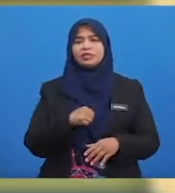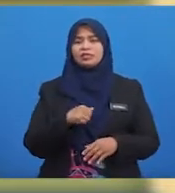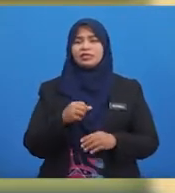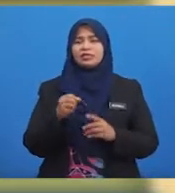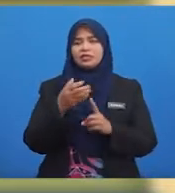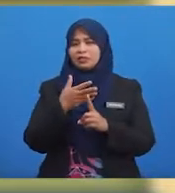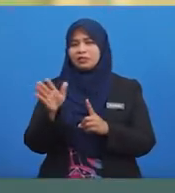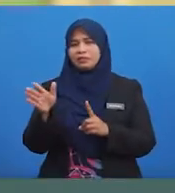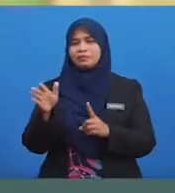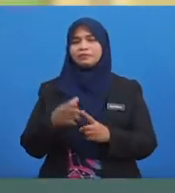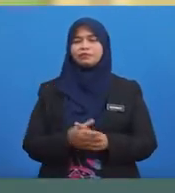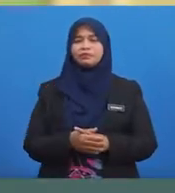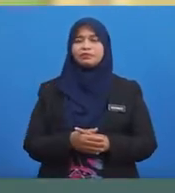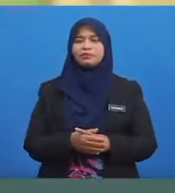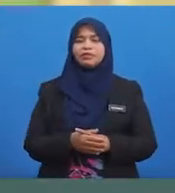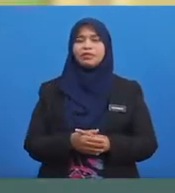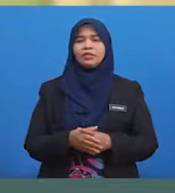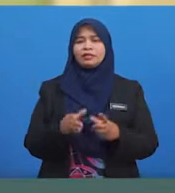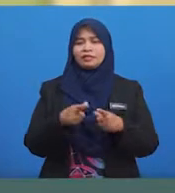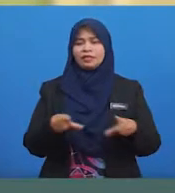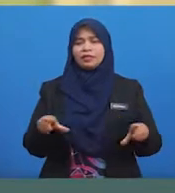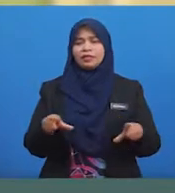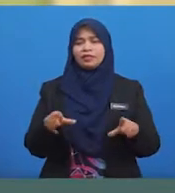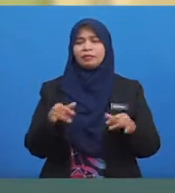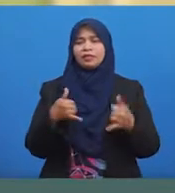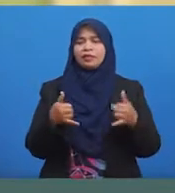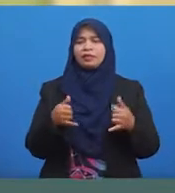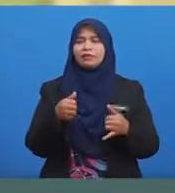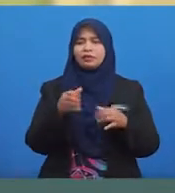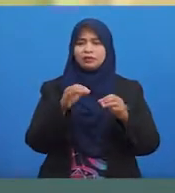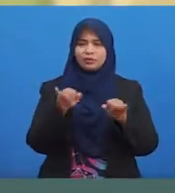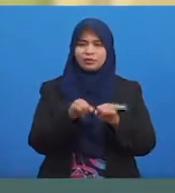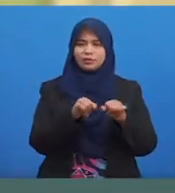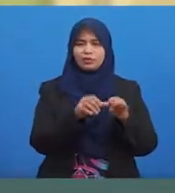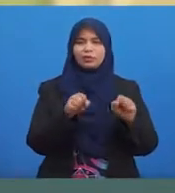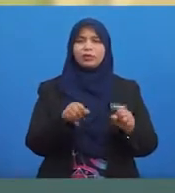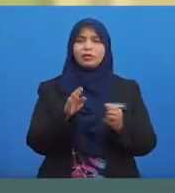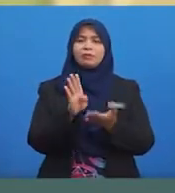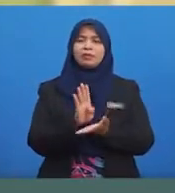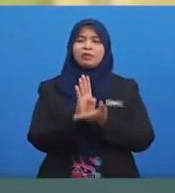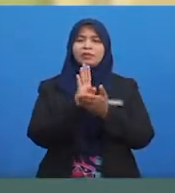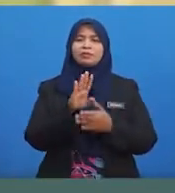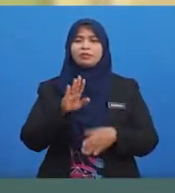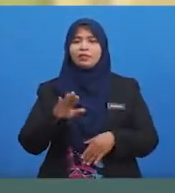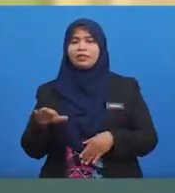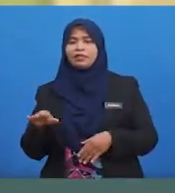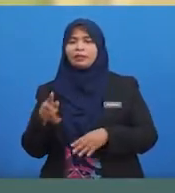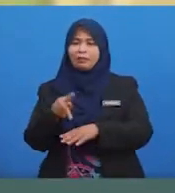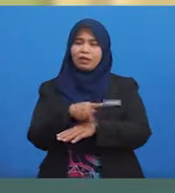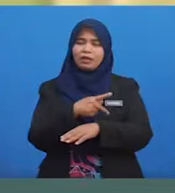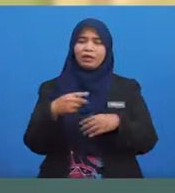dipinggirkan selain bermain kamu juga boleh membantu adik memakai